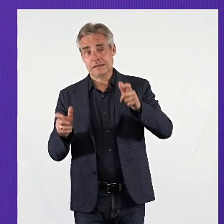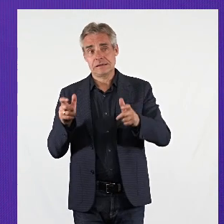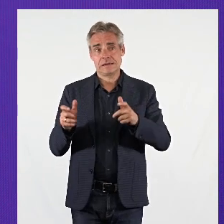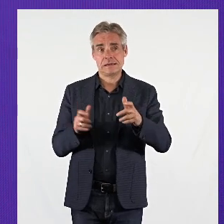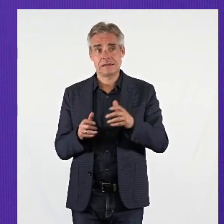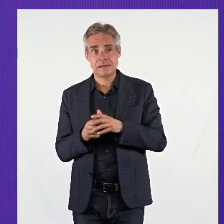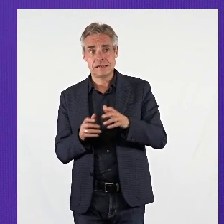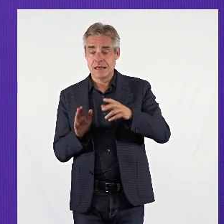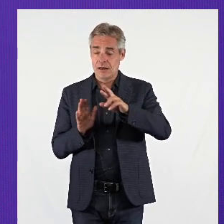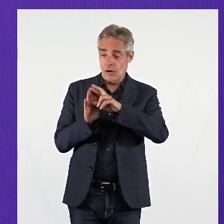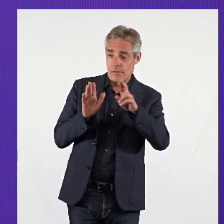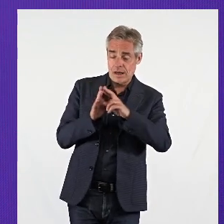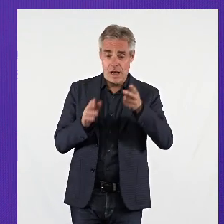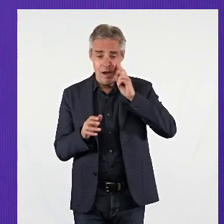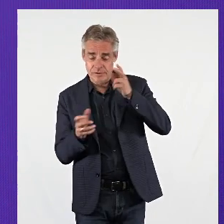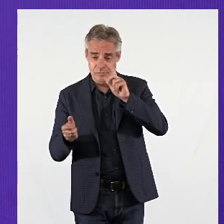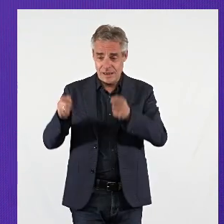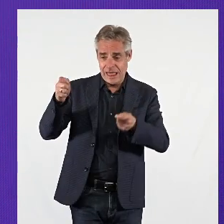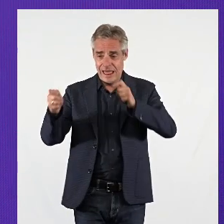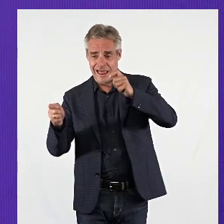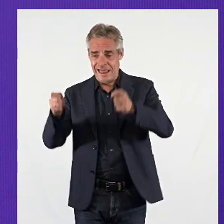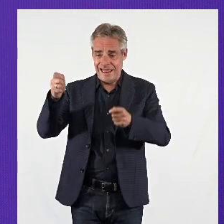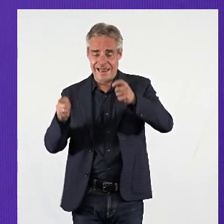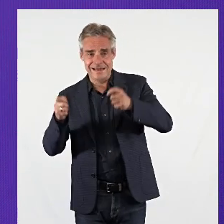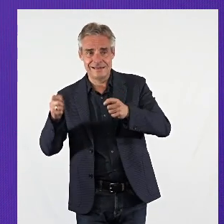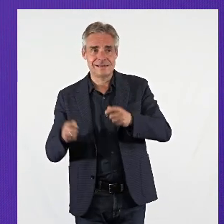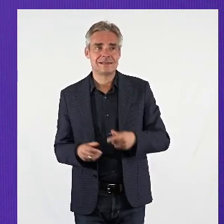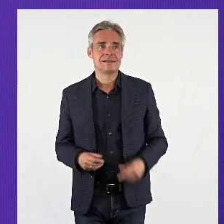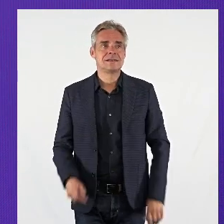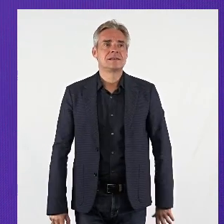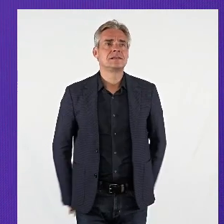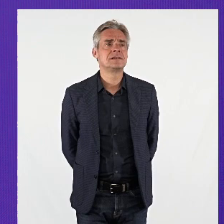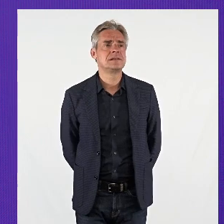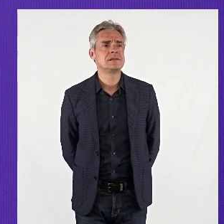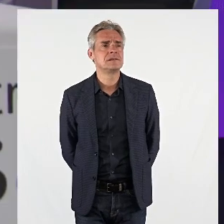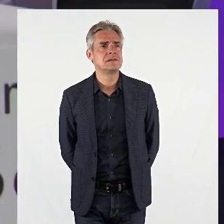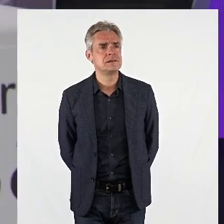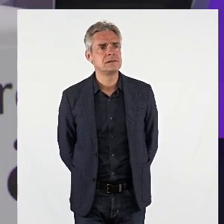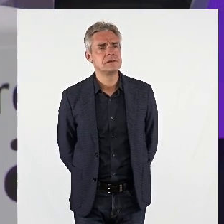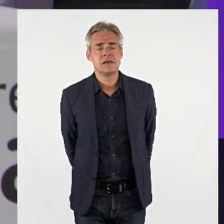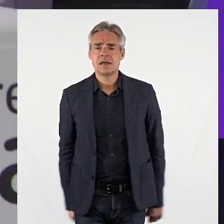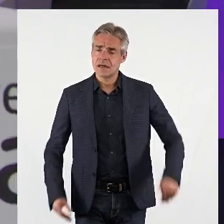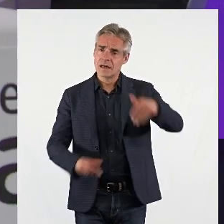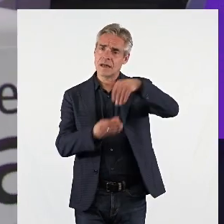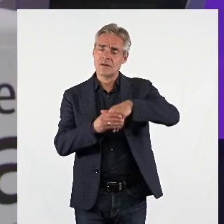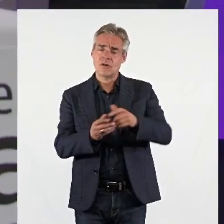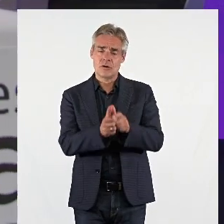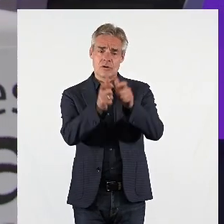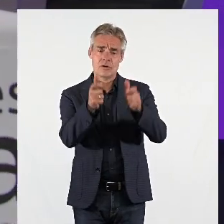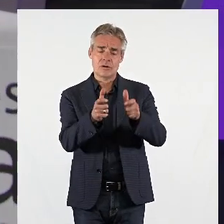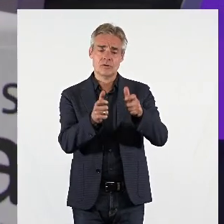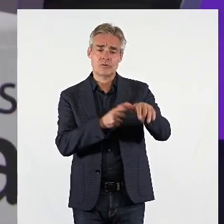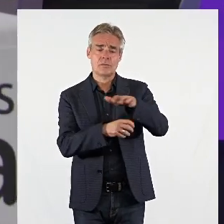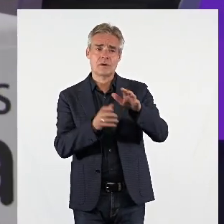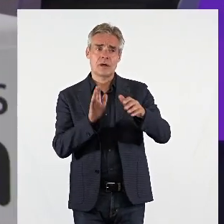les repères et les habitudes dans lesquels les fonctionnements se sont Et au sein même des installés. Organisations, est-ce qu'il y a un enjeu aussi, notamment d'encadrement,